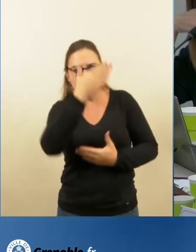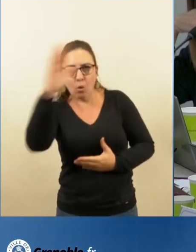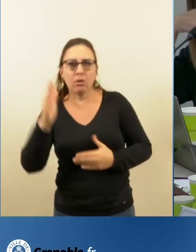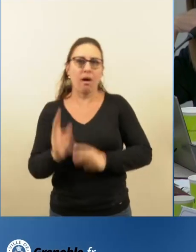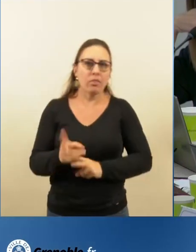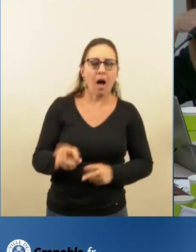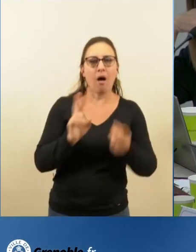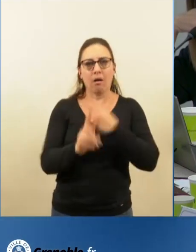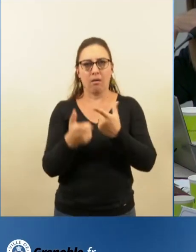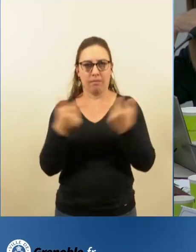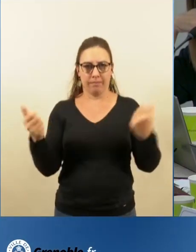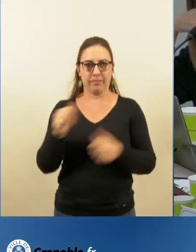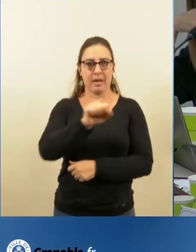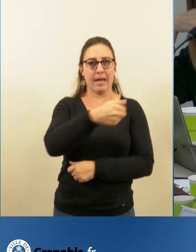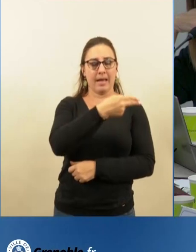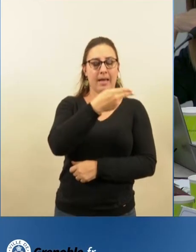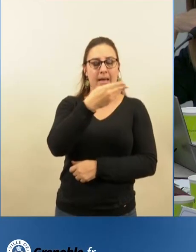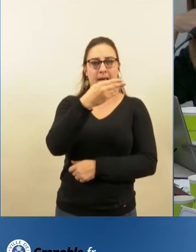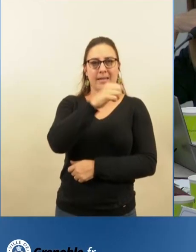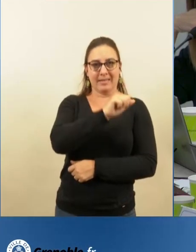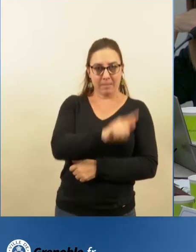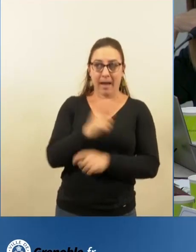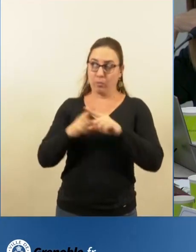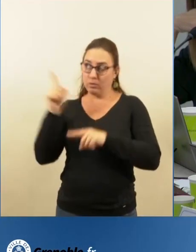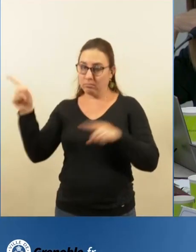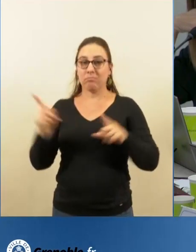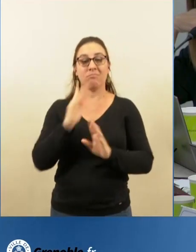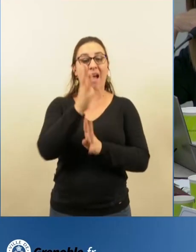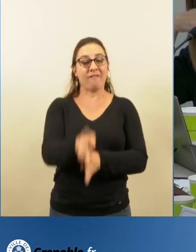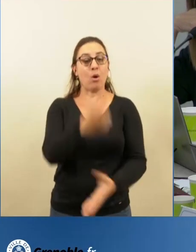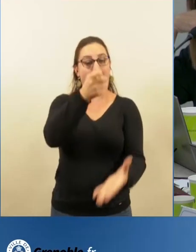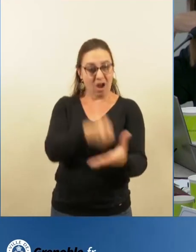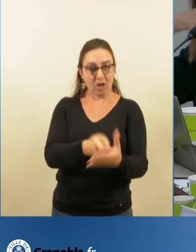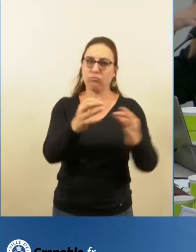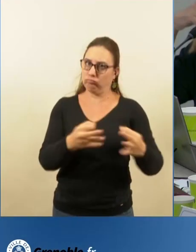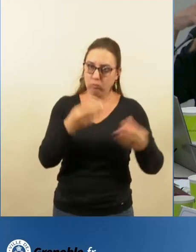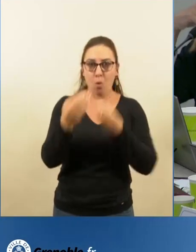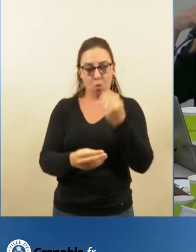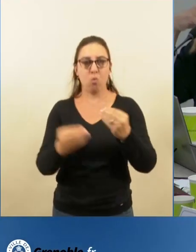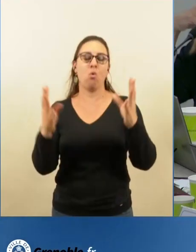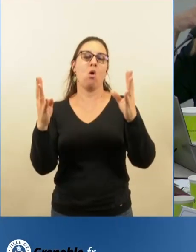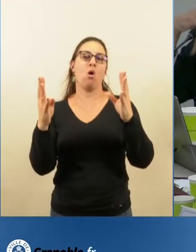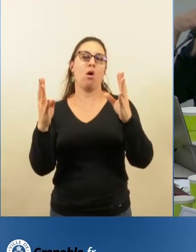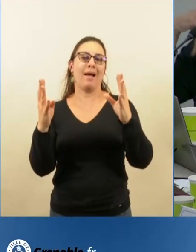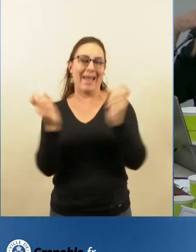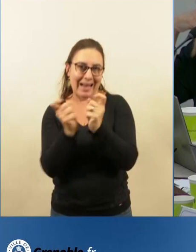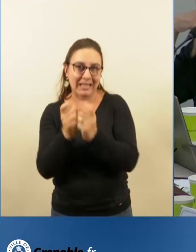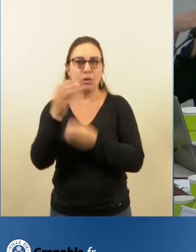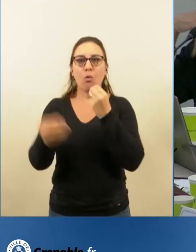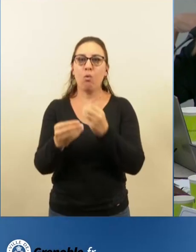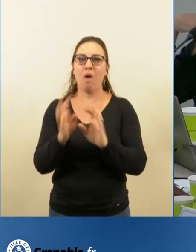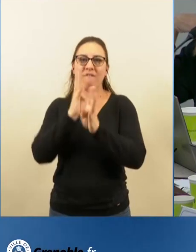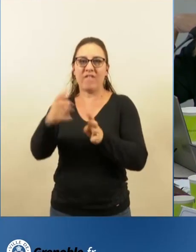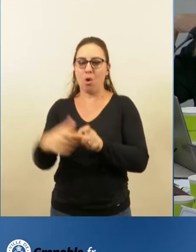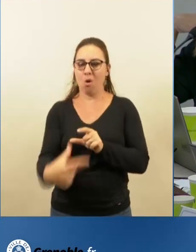métropole et le SMAG ont déjà annoncé depuis longtemps des aides à l'achat de vélo classique électrique de vélo cargo d'autres aides sont à l'étude pour